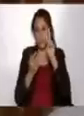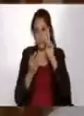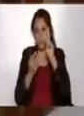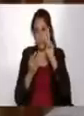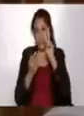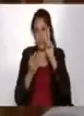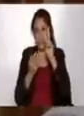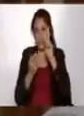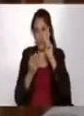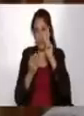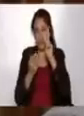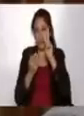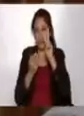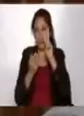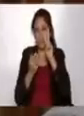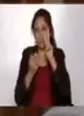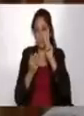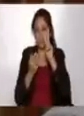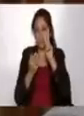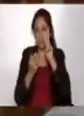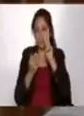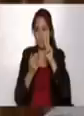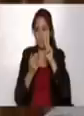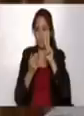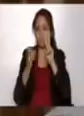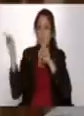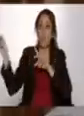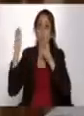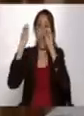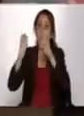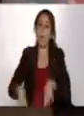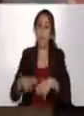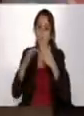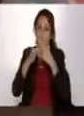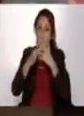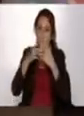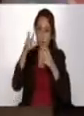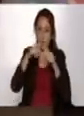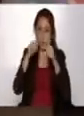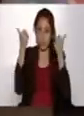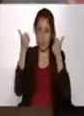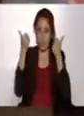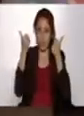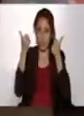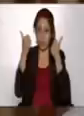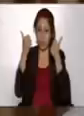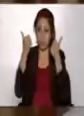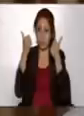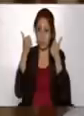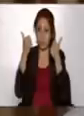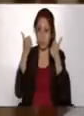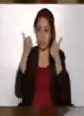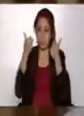طلعوه، الدسوق بس اللي راح طلع. عشان هو اللي رماه؟ عشان هو اللي رماه. طلعتي منه؟ ما طلعتش عشان اعرف اخد حاجه عيالي